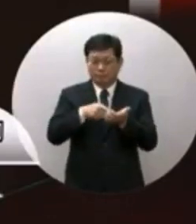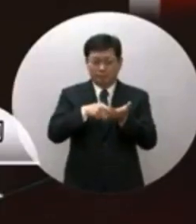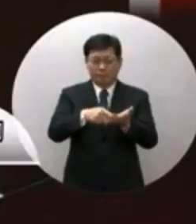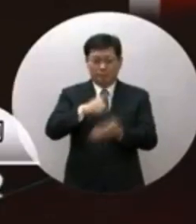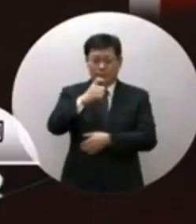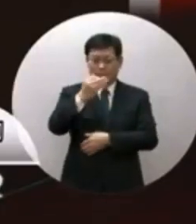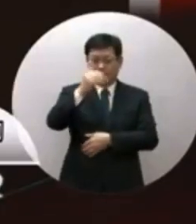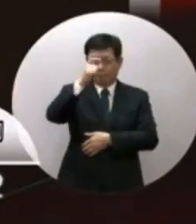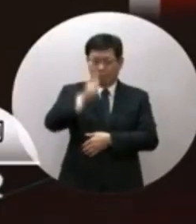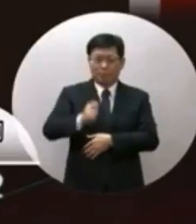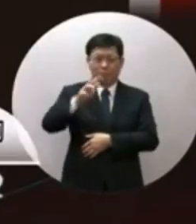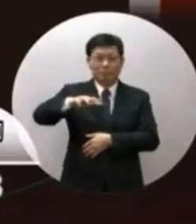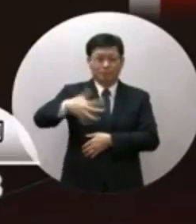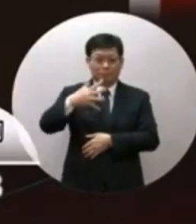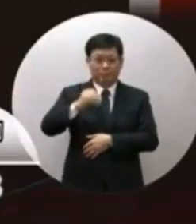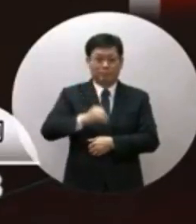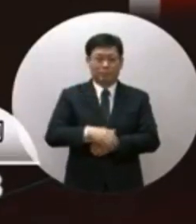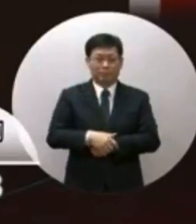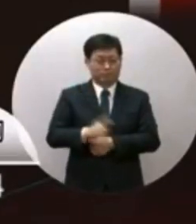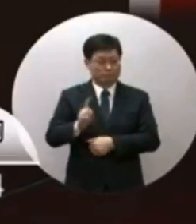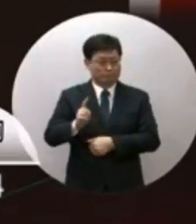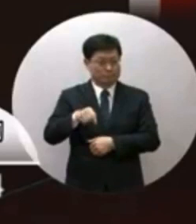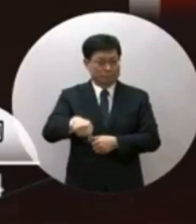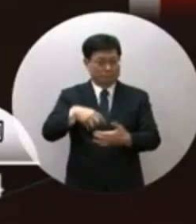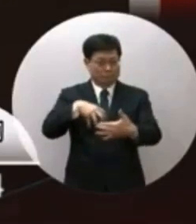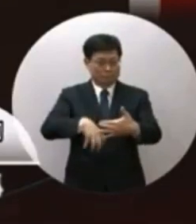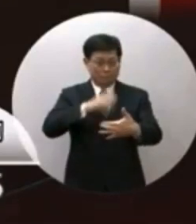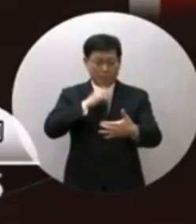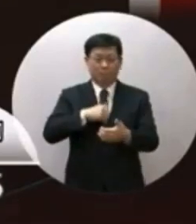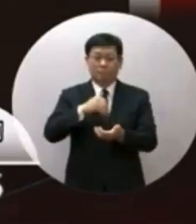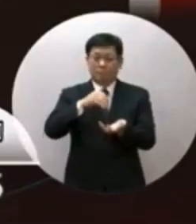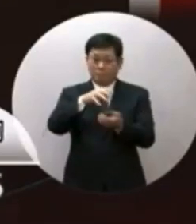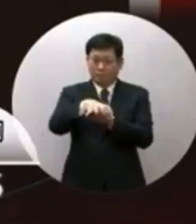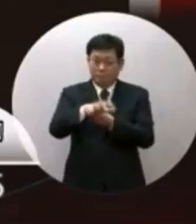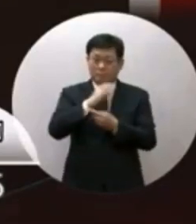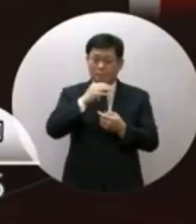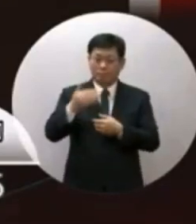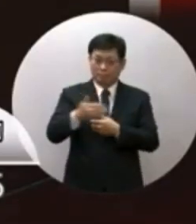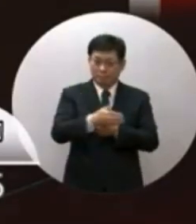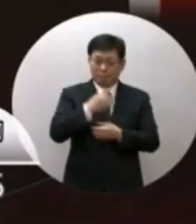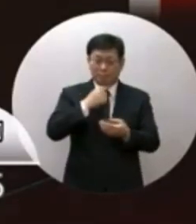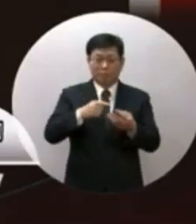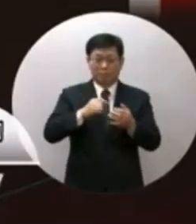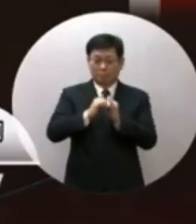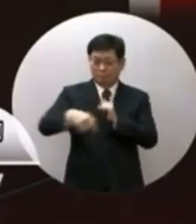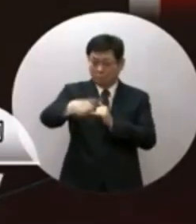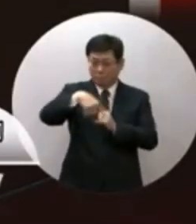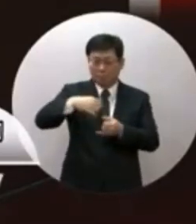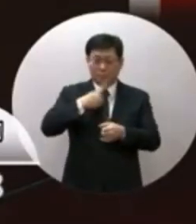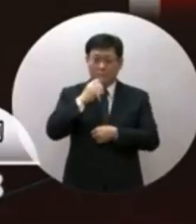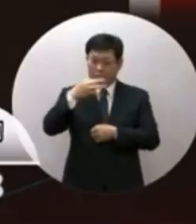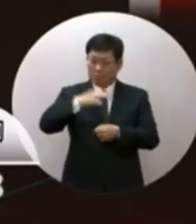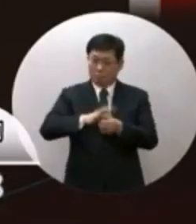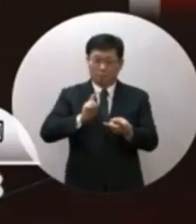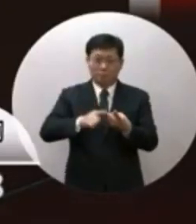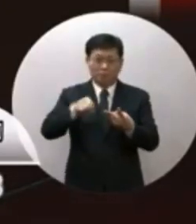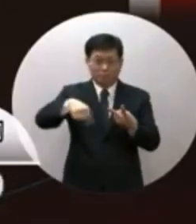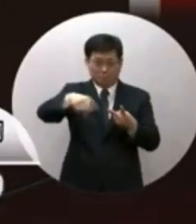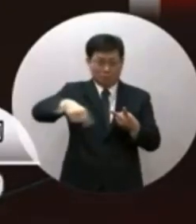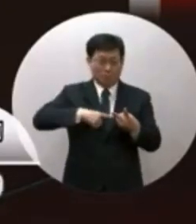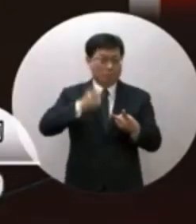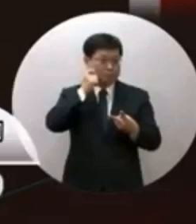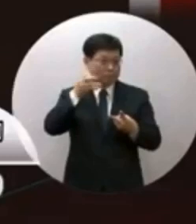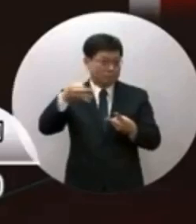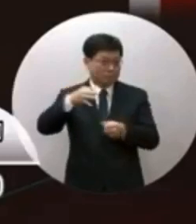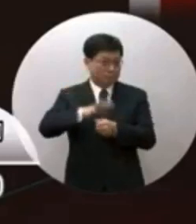列198500万元，主要是办理农业业者纾困利息补贴，办理受疫情影响农业业的